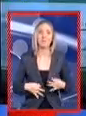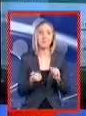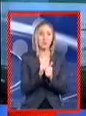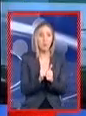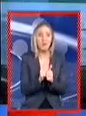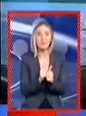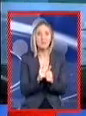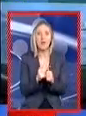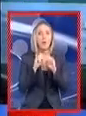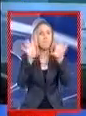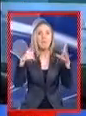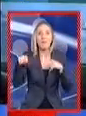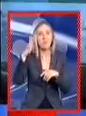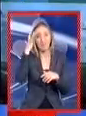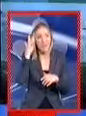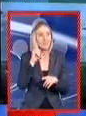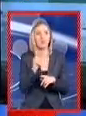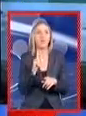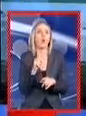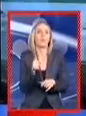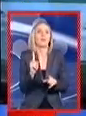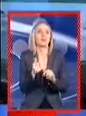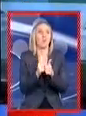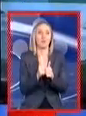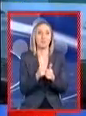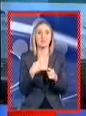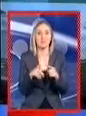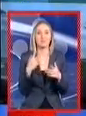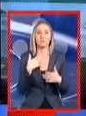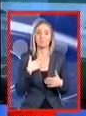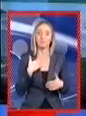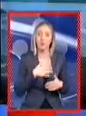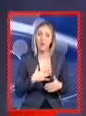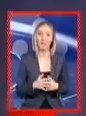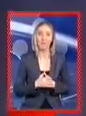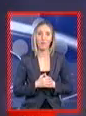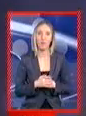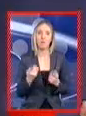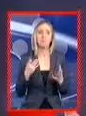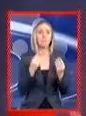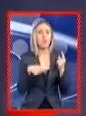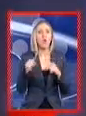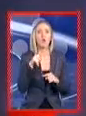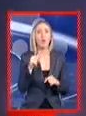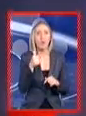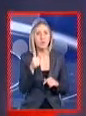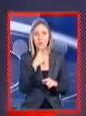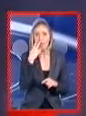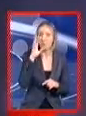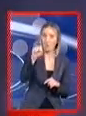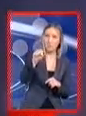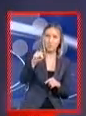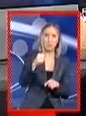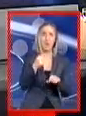medijski ispraćen, onda se ne svrstava u sportiste. Zato želim da se zahvalim. Čak i ako jeste, mnogi koji jesu, ne prepoznajte ih u